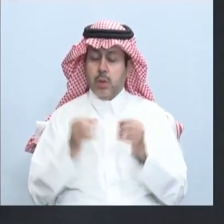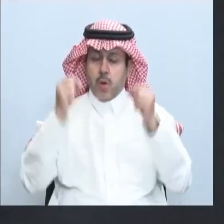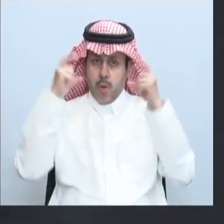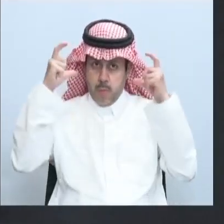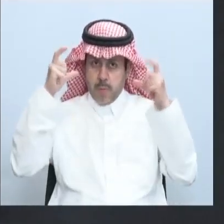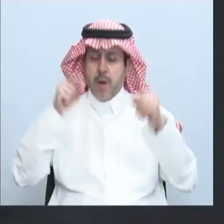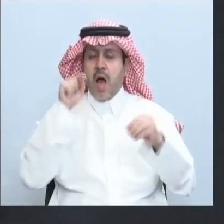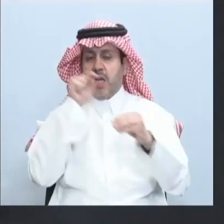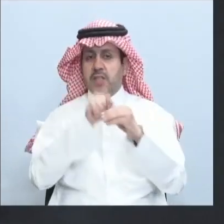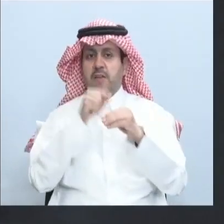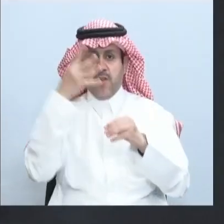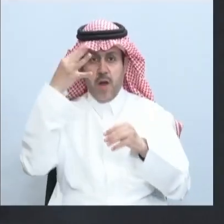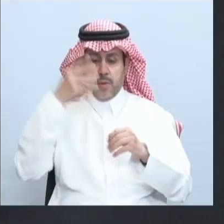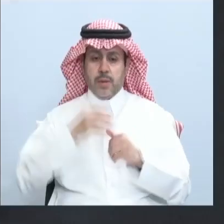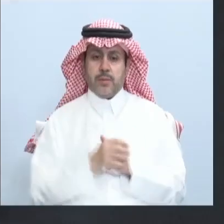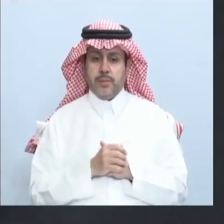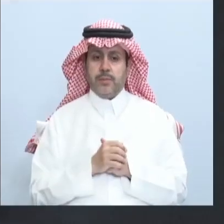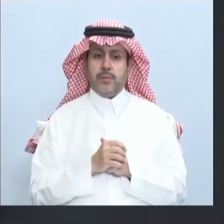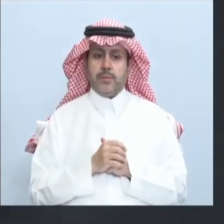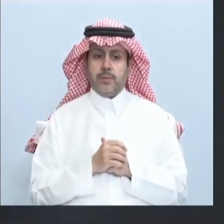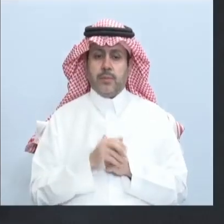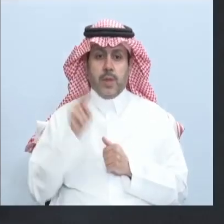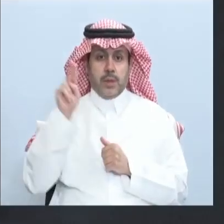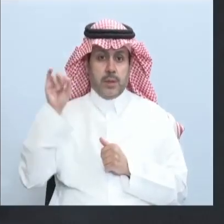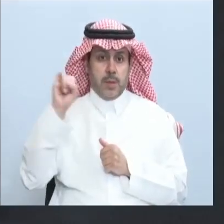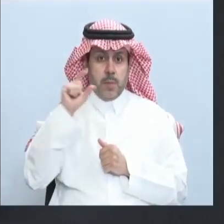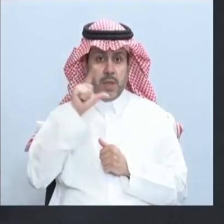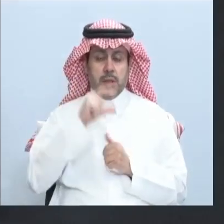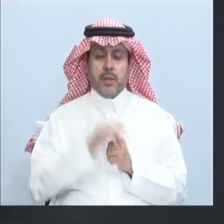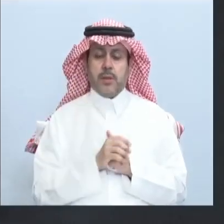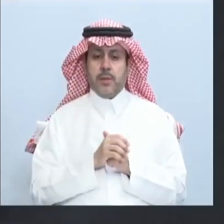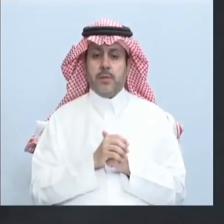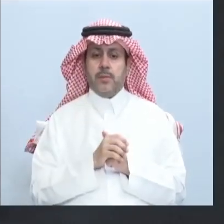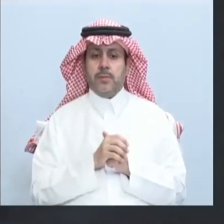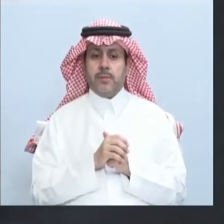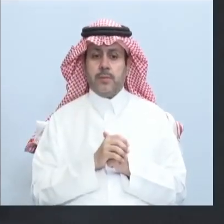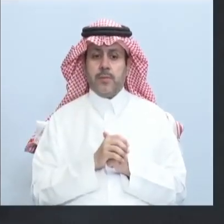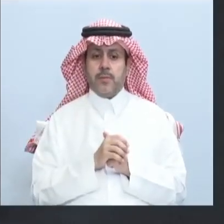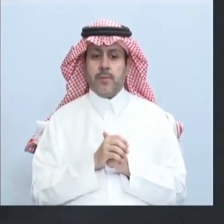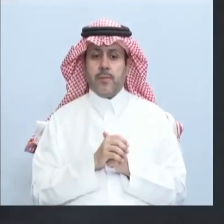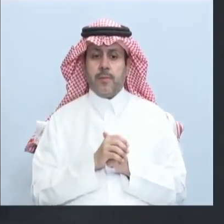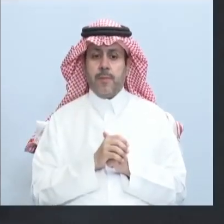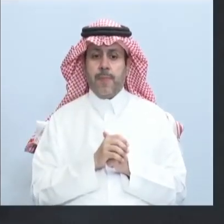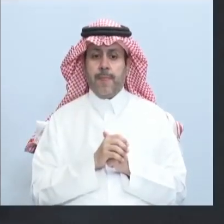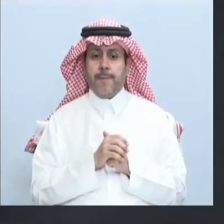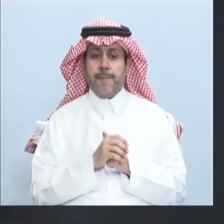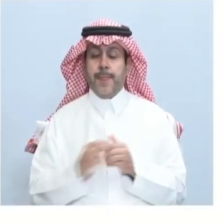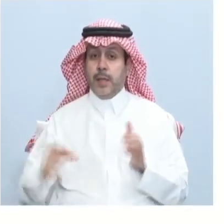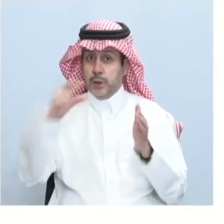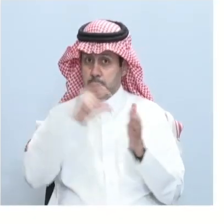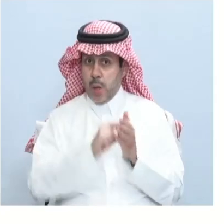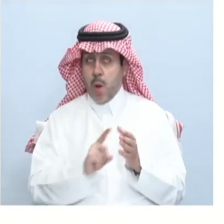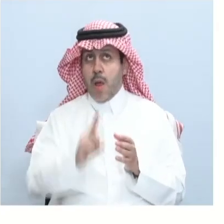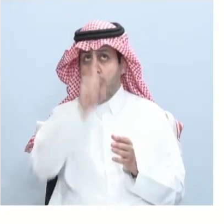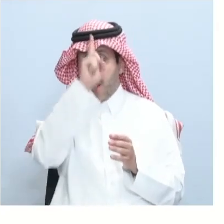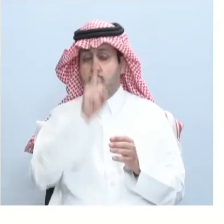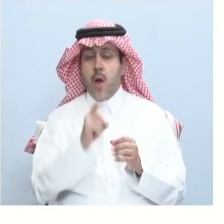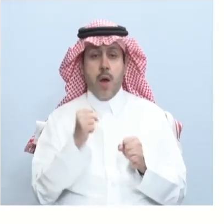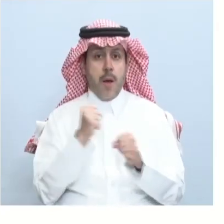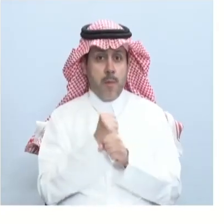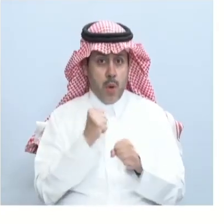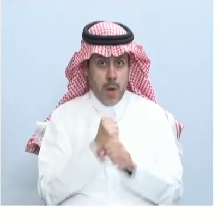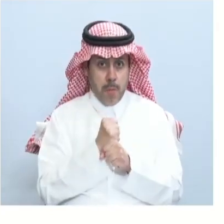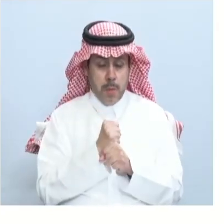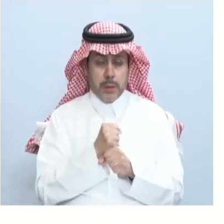التي قد ذكرناها في هذا التمهيد الذي سنتناوله الدعوه الى الله مهمه الانبياء